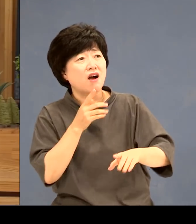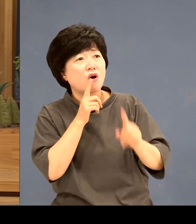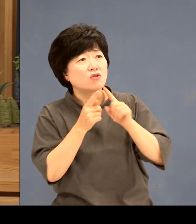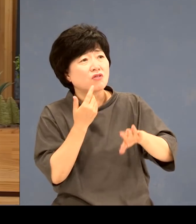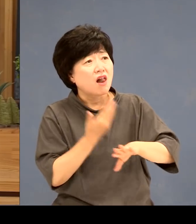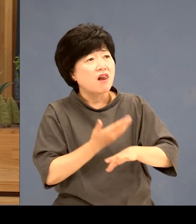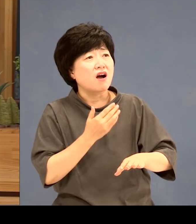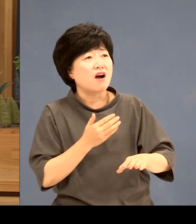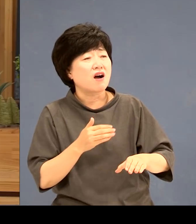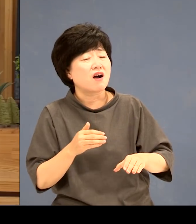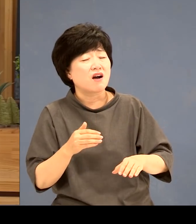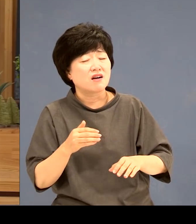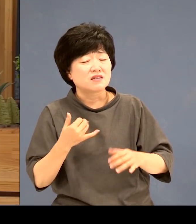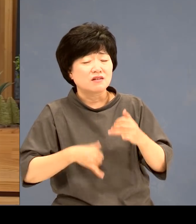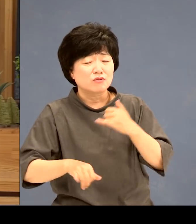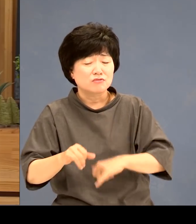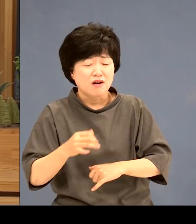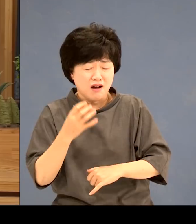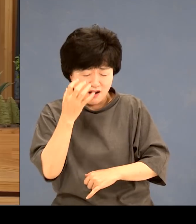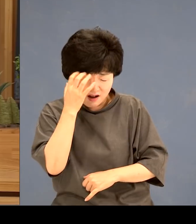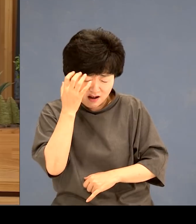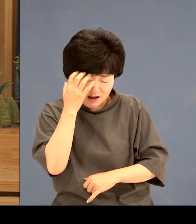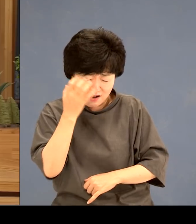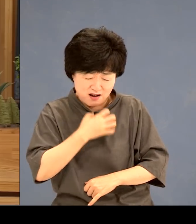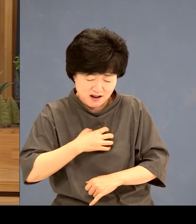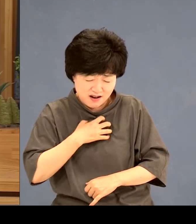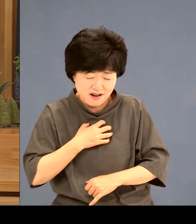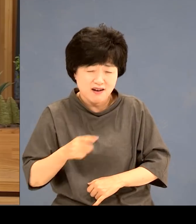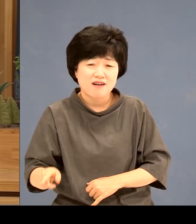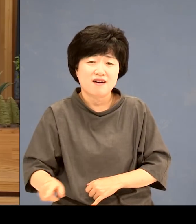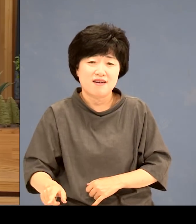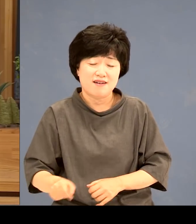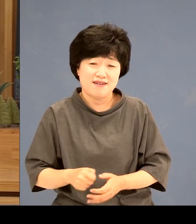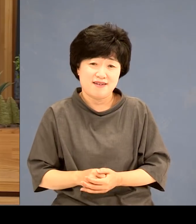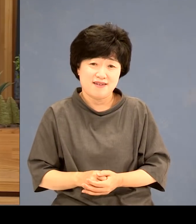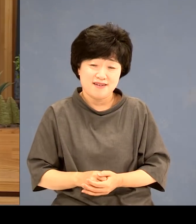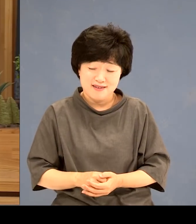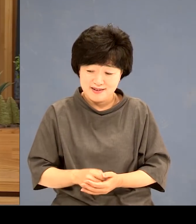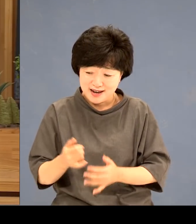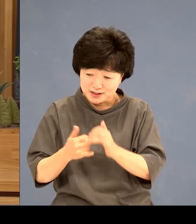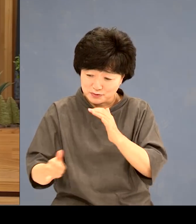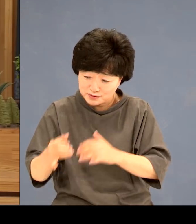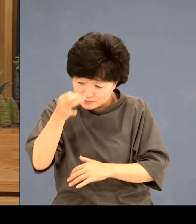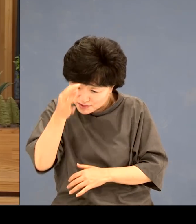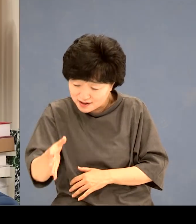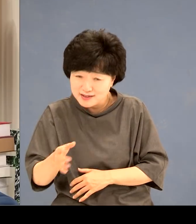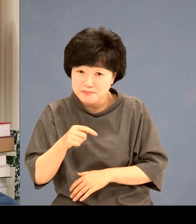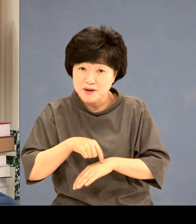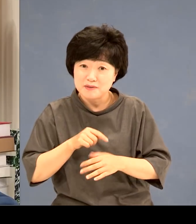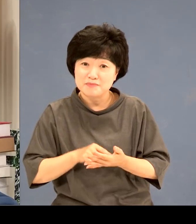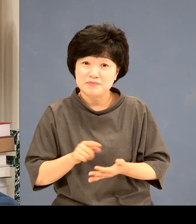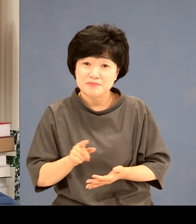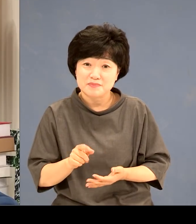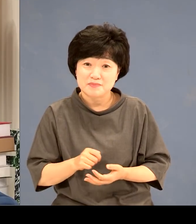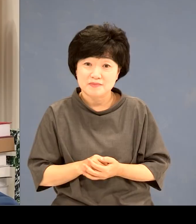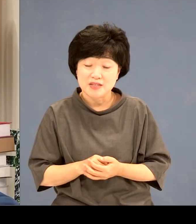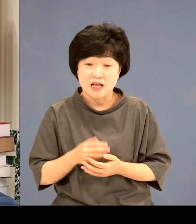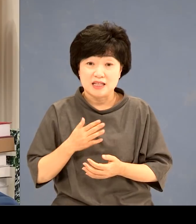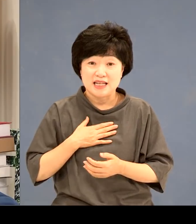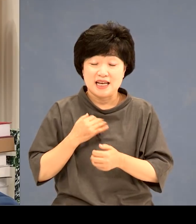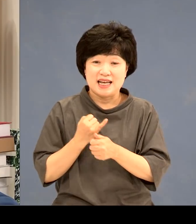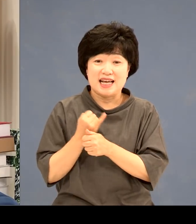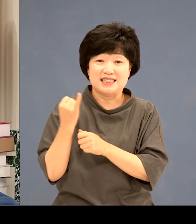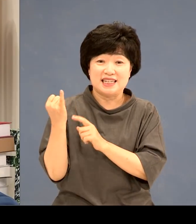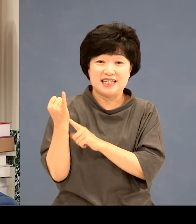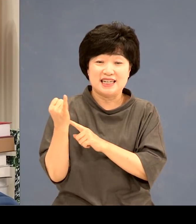많은 고통 아닌 고통을 받았을 텐데 가족들에게 얼마나 미안한 마음이 많으셨을까. 네, 저희 아내 같은 경우는